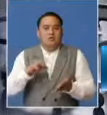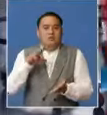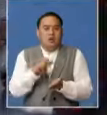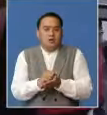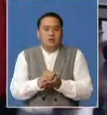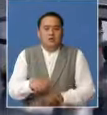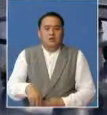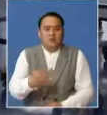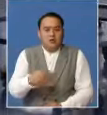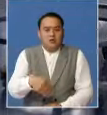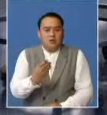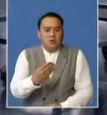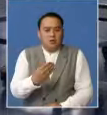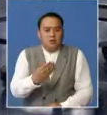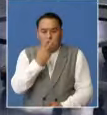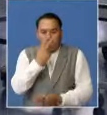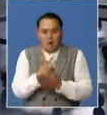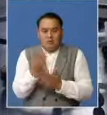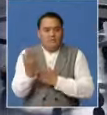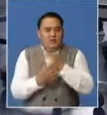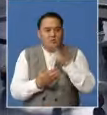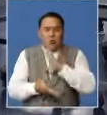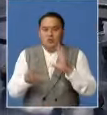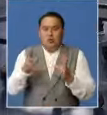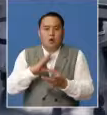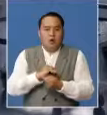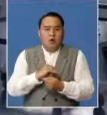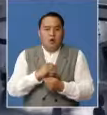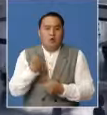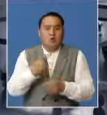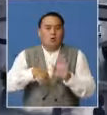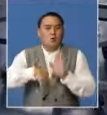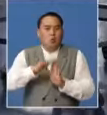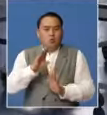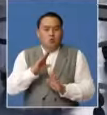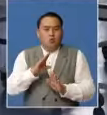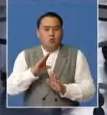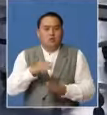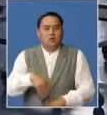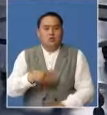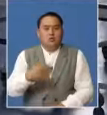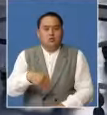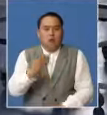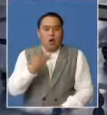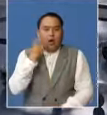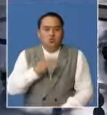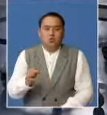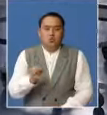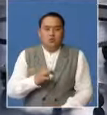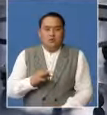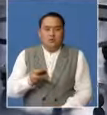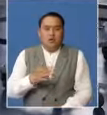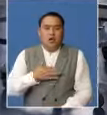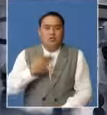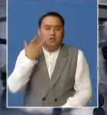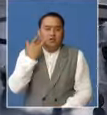занимался настольным теннисом и показывал очень высокие результаты. Он один из лучших и ведущих был теннисистов Алматинской области. Я